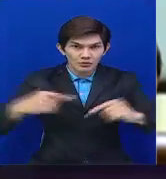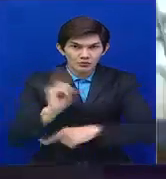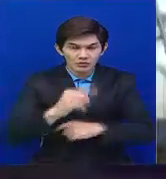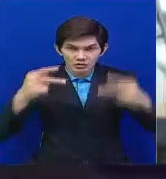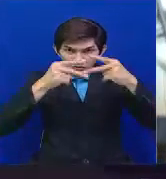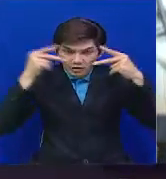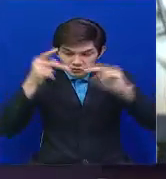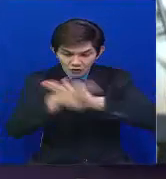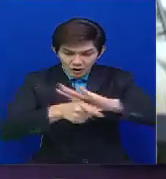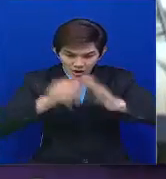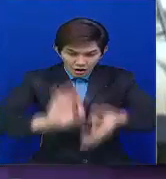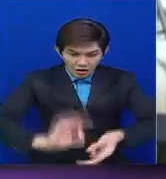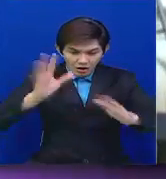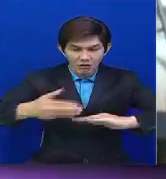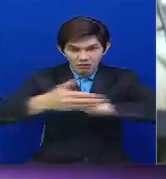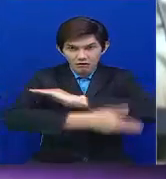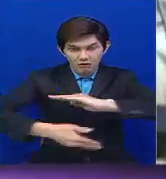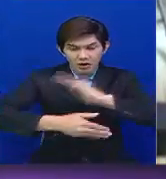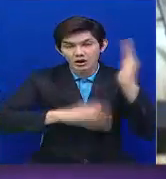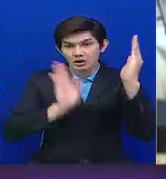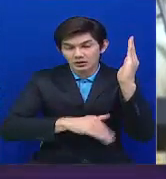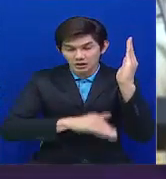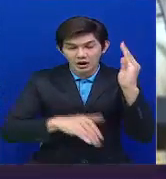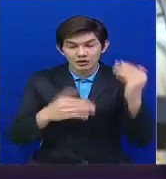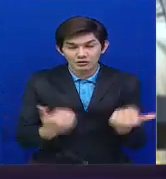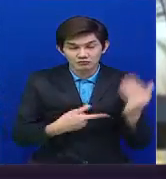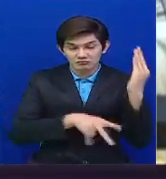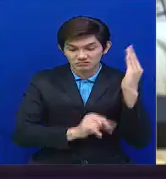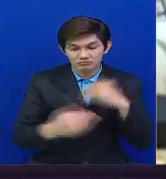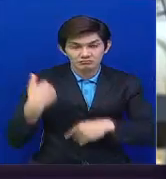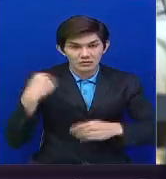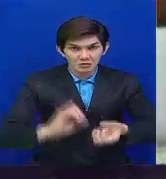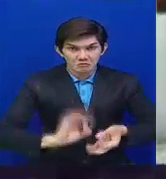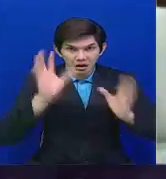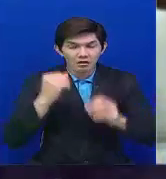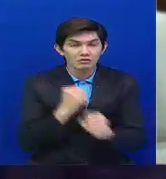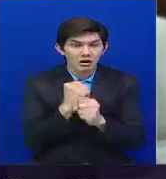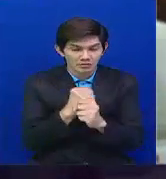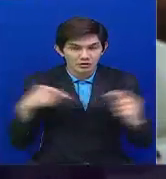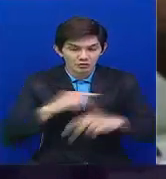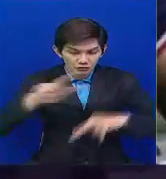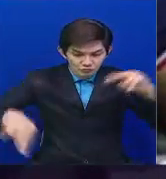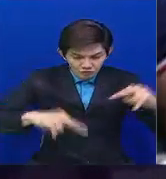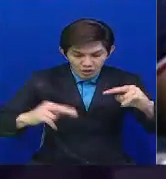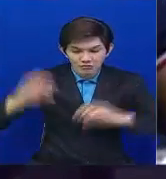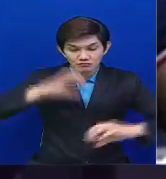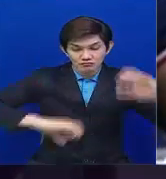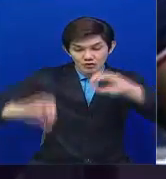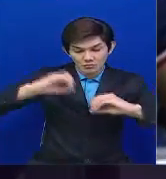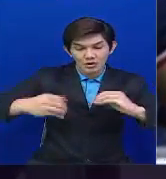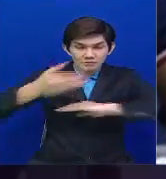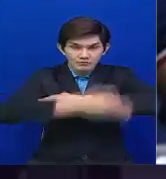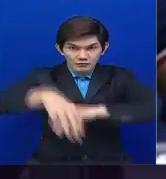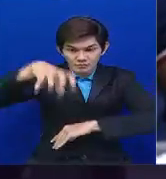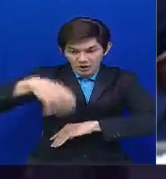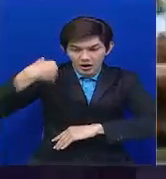คนร้ายลอบวางระเบิดรถไฟในพื้นที่อำเภอโคกโพจังหวัดปัตตานีโดยเน้นการรักษาความปลอดภัยสถานีรถไ